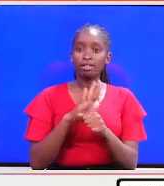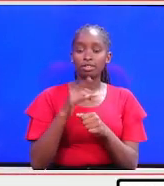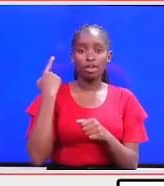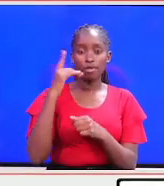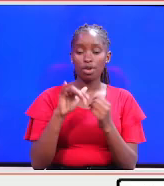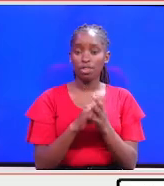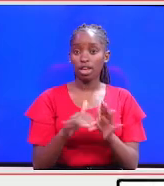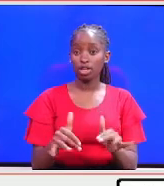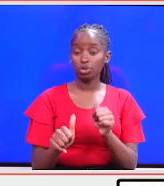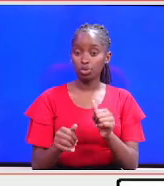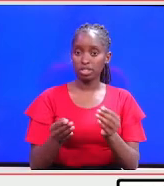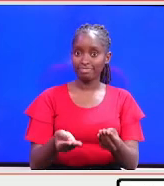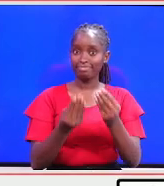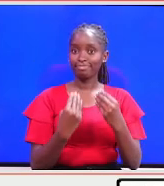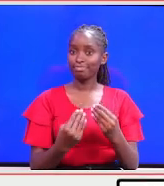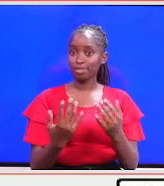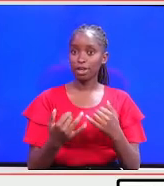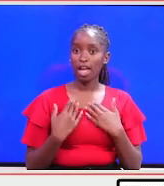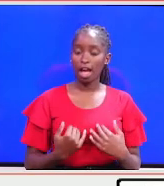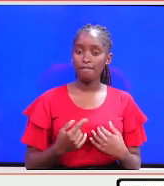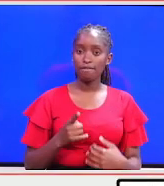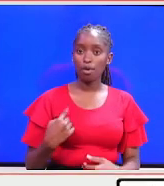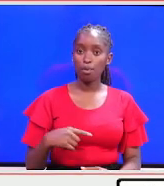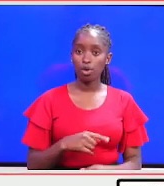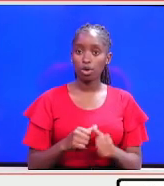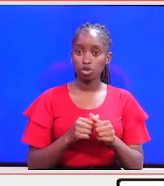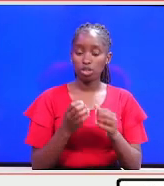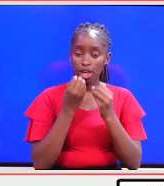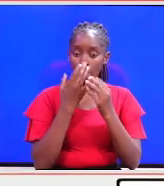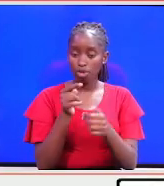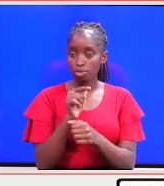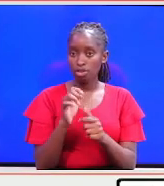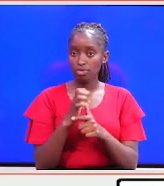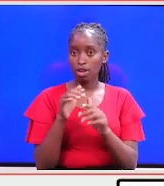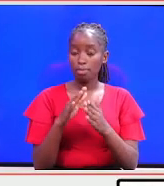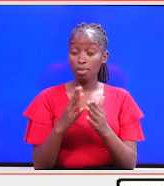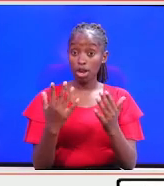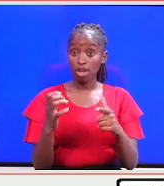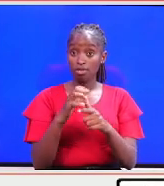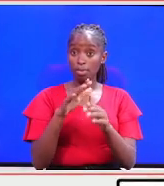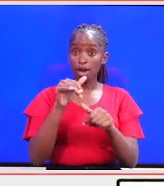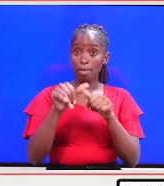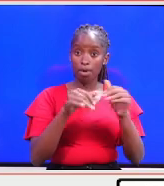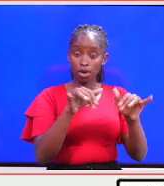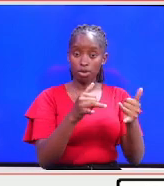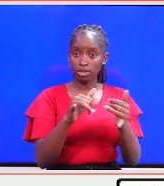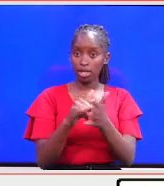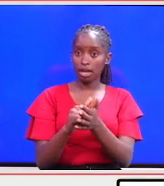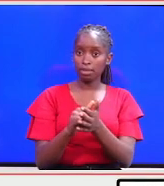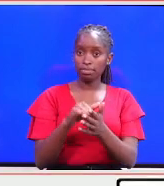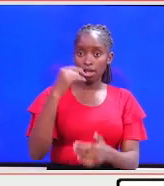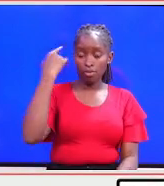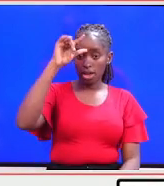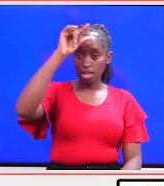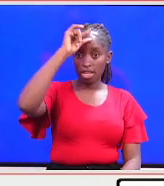uketo wa taarifa hiyo. Mtazamaji, tutazidi tu kukutaarifu mengi zaidi kuhusiana na taarifa hiyo ya